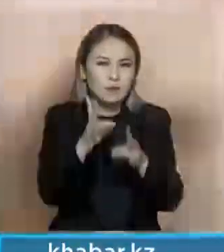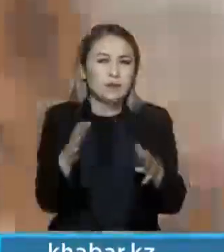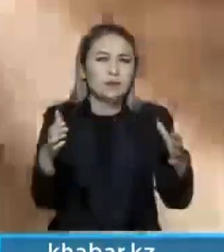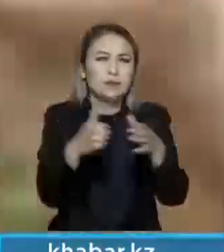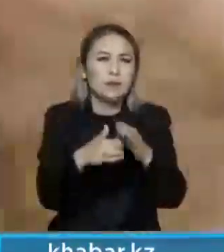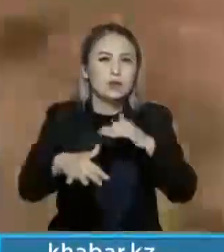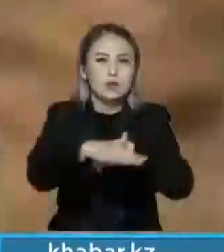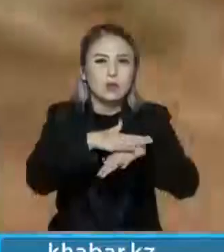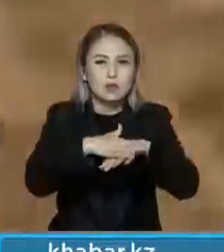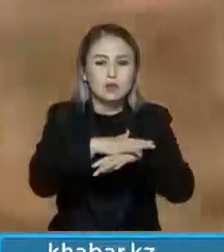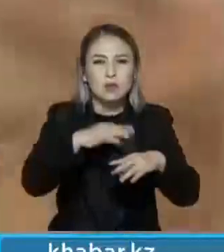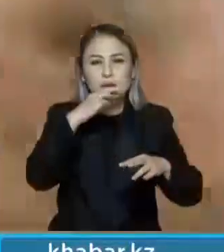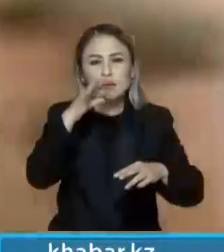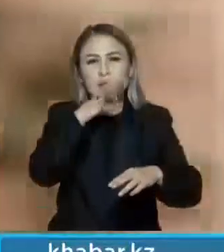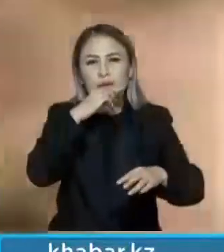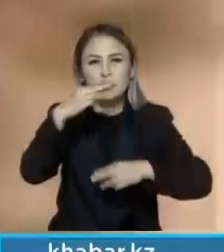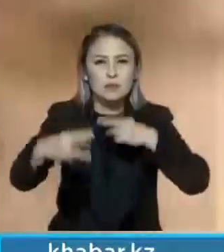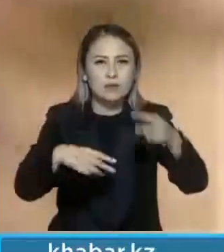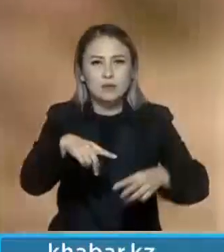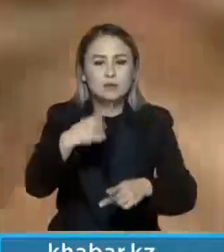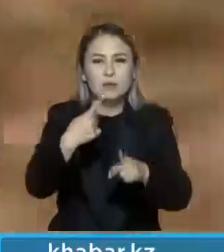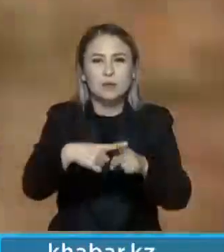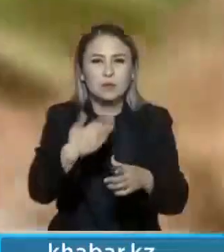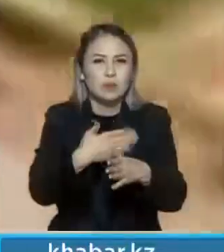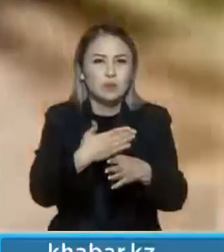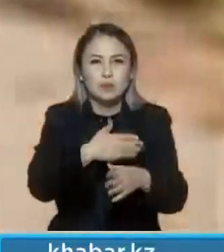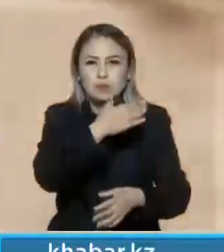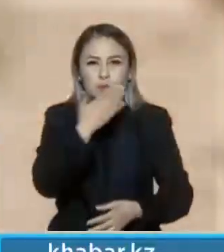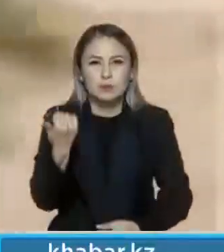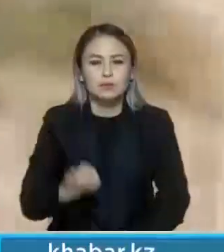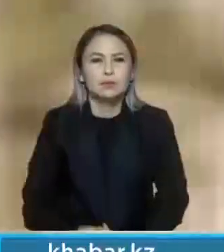Жергілікті халық биылғы дәрілеу шараларынан нәтиже болмады деп отыр.